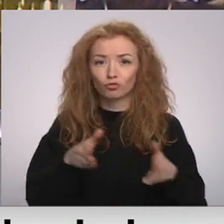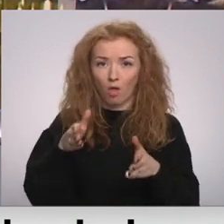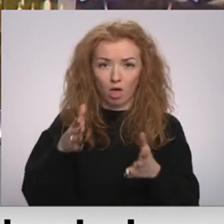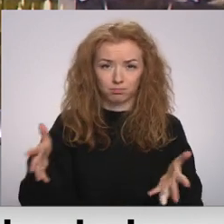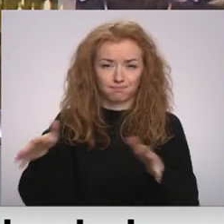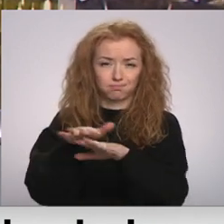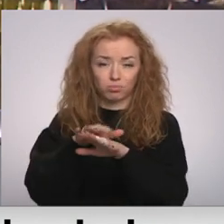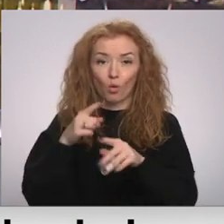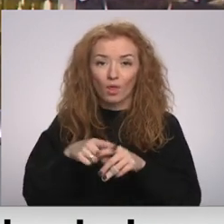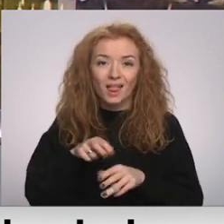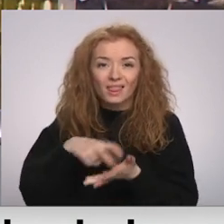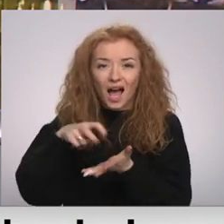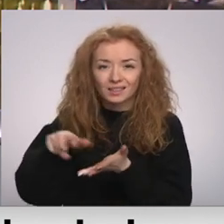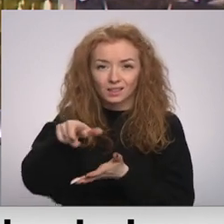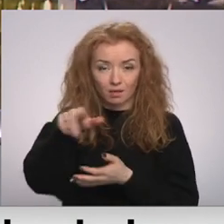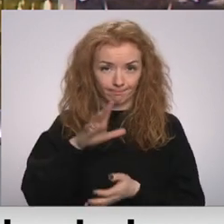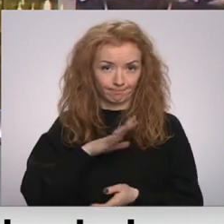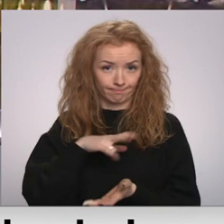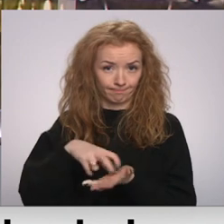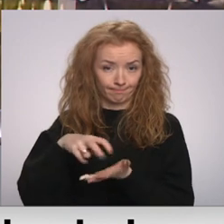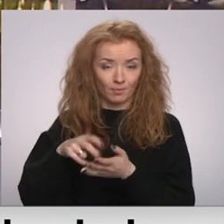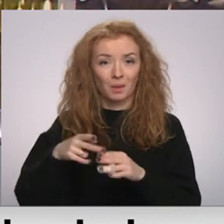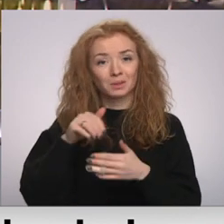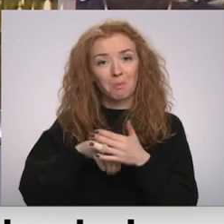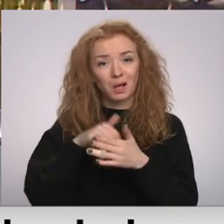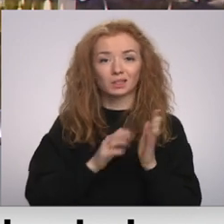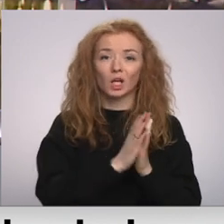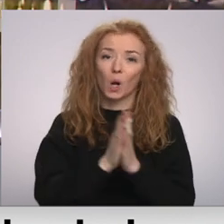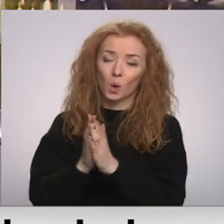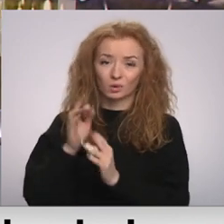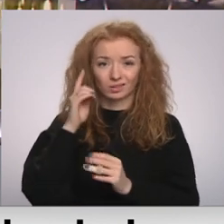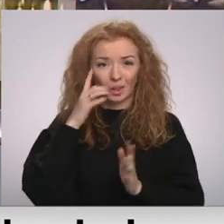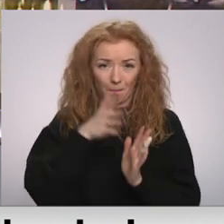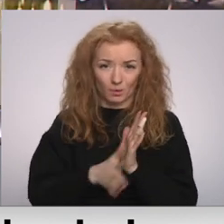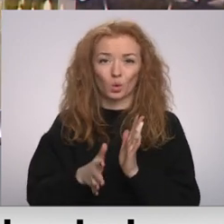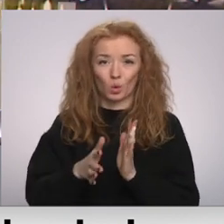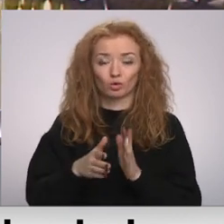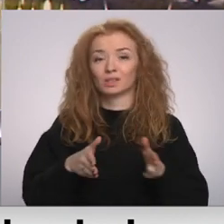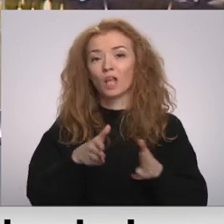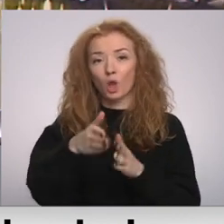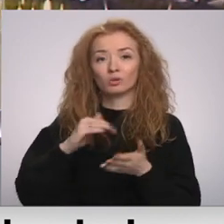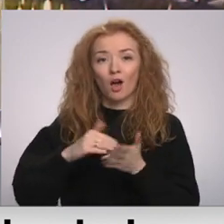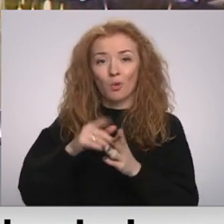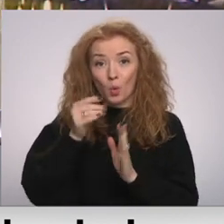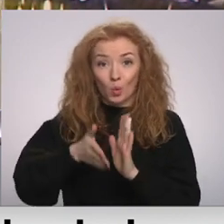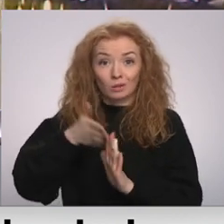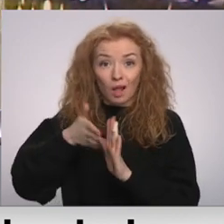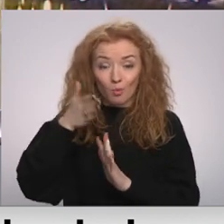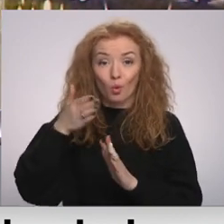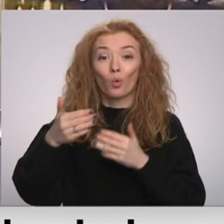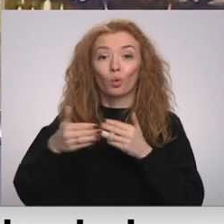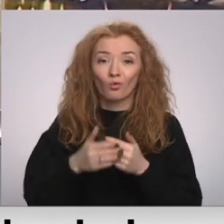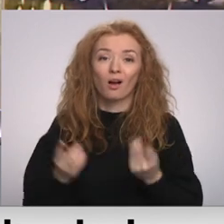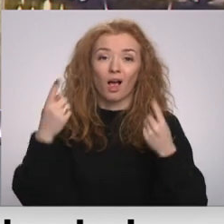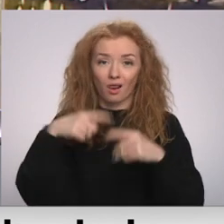aizputināti, bet taciņas gandrīz neizbrienamas. Pastnieki aicina iedzīvotājus būt saprotošiem. Ceļu stāvoklis pamazām uzlabojas, un jau tuvākajā